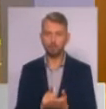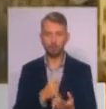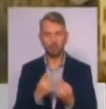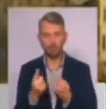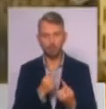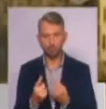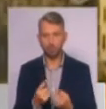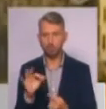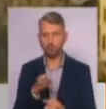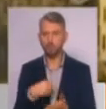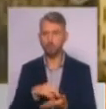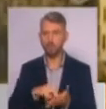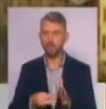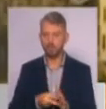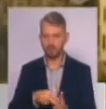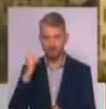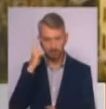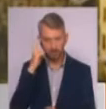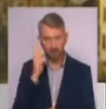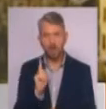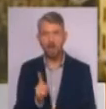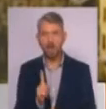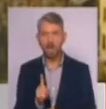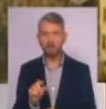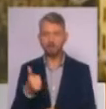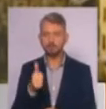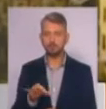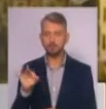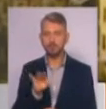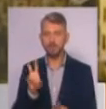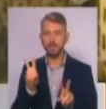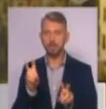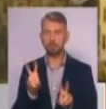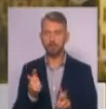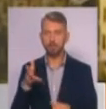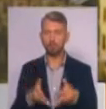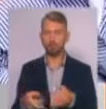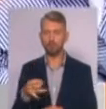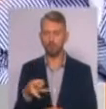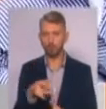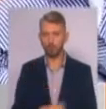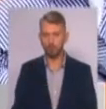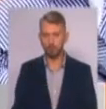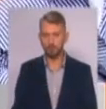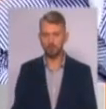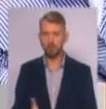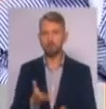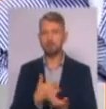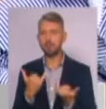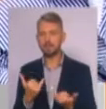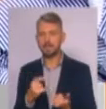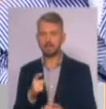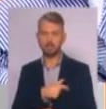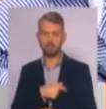поговоримо про бюджет нашого міста, однак перш за все-таки про тематику Оболонського району. Ми зараз з депутатами